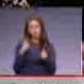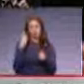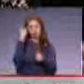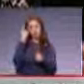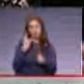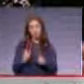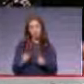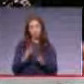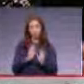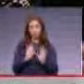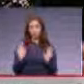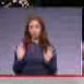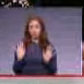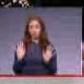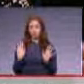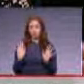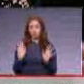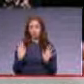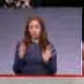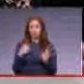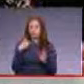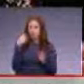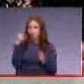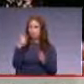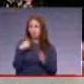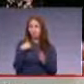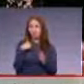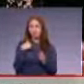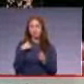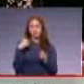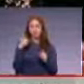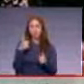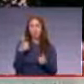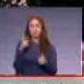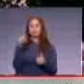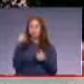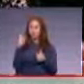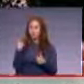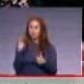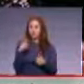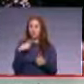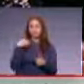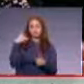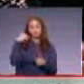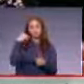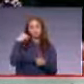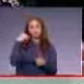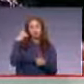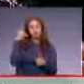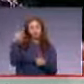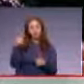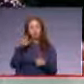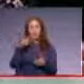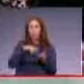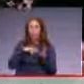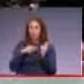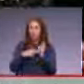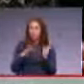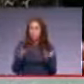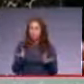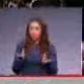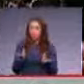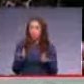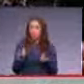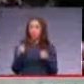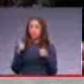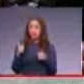مش اتصالحنا، في صفاء. يعني يعني انا اسال عليها واقول اخبار عملها ايه، يا